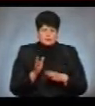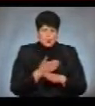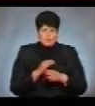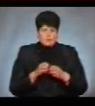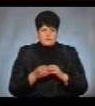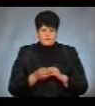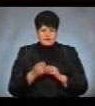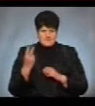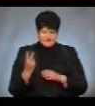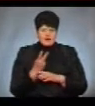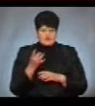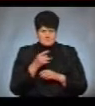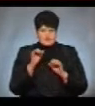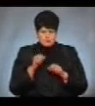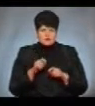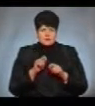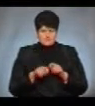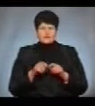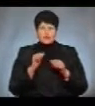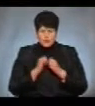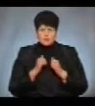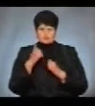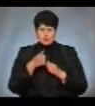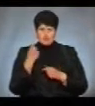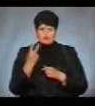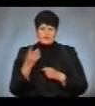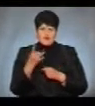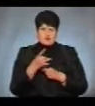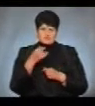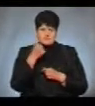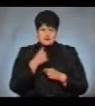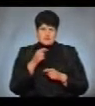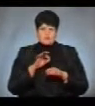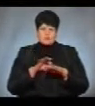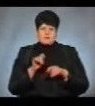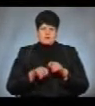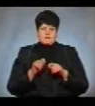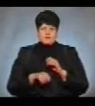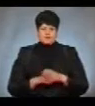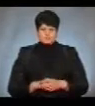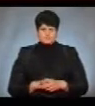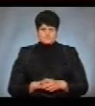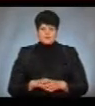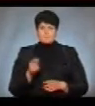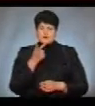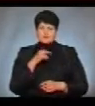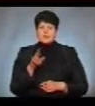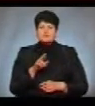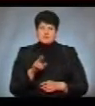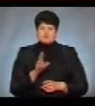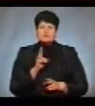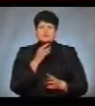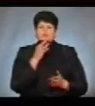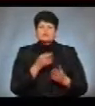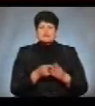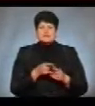так сказати, так. Ви перевіряєте усі... Щорічно двічі на рік проводиться перевірка усіх культових споруд. Пане Ярославе, хто відповідальний